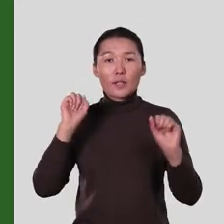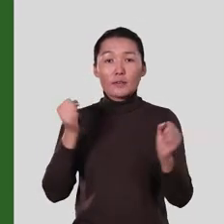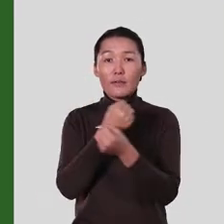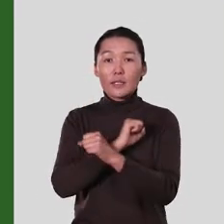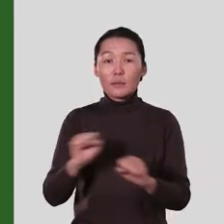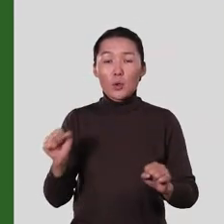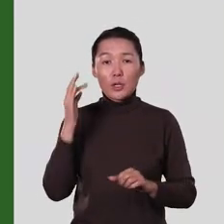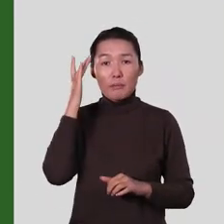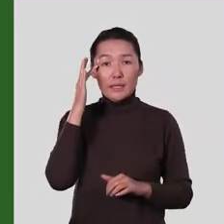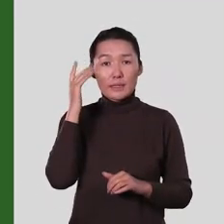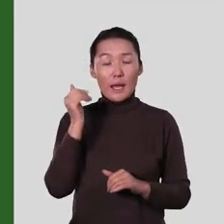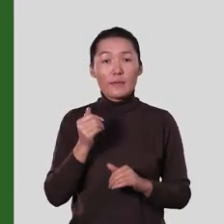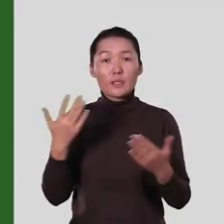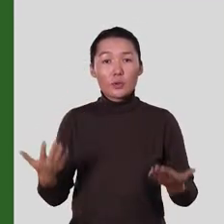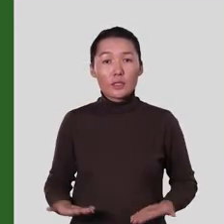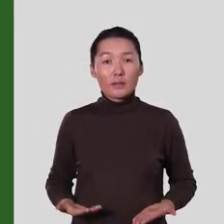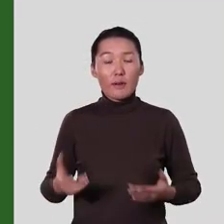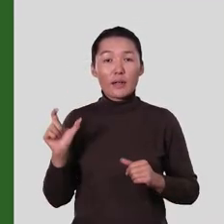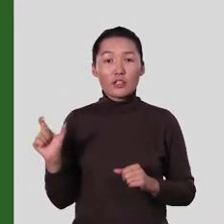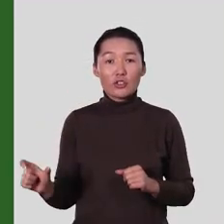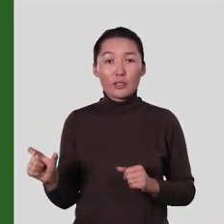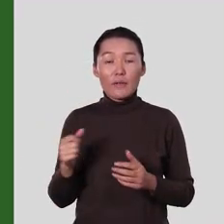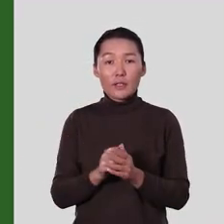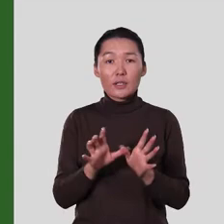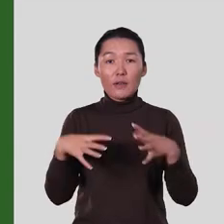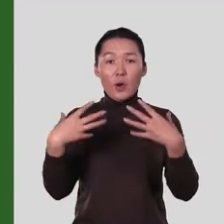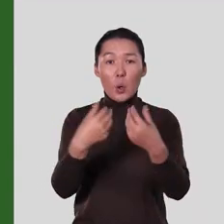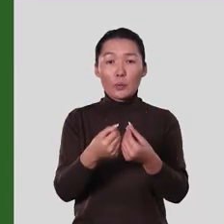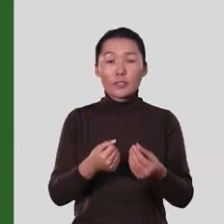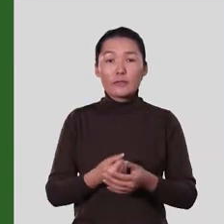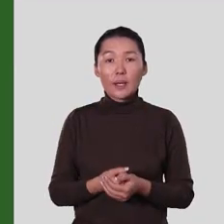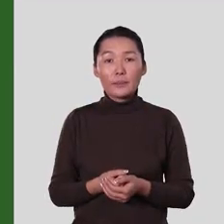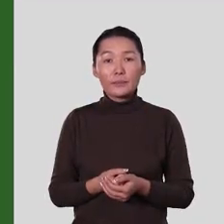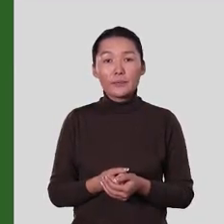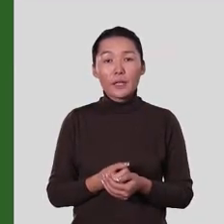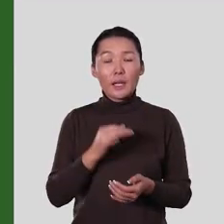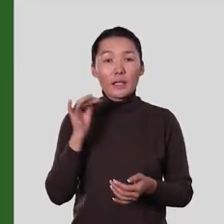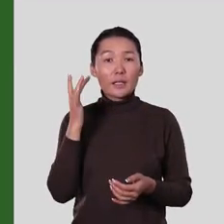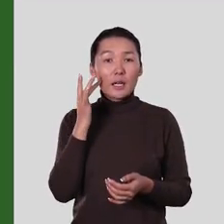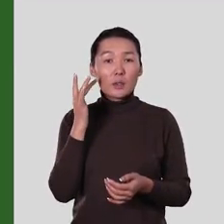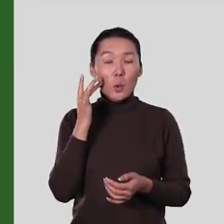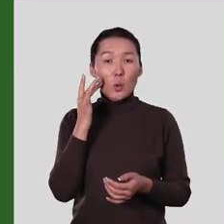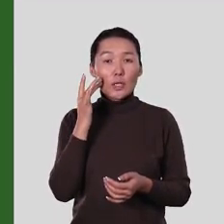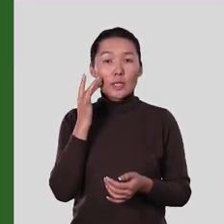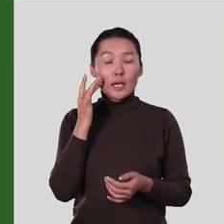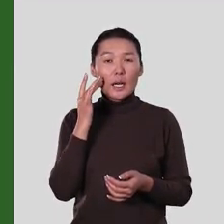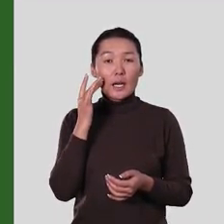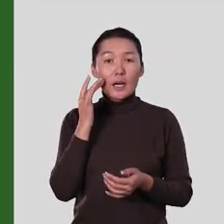невозможно представить существование человеческого общества и которые ничем